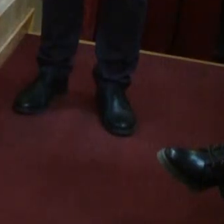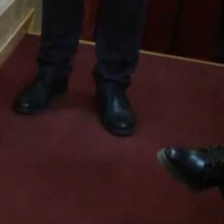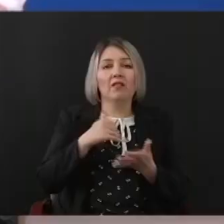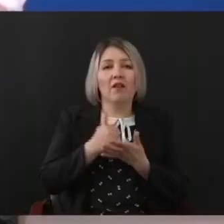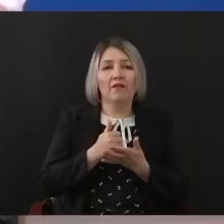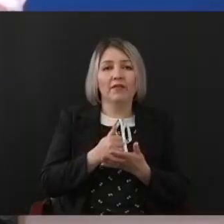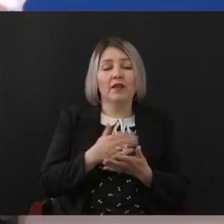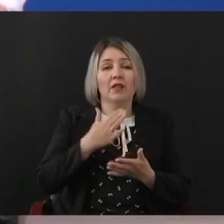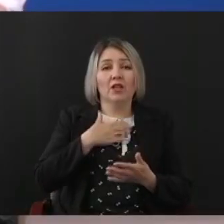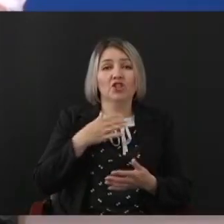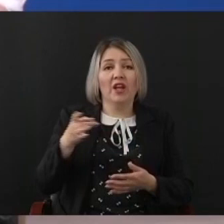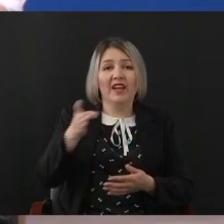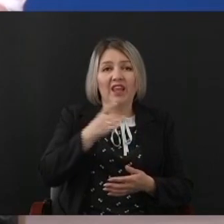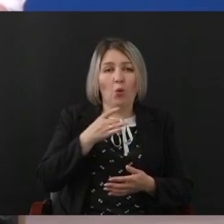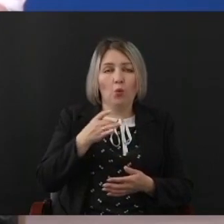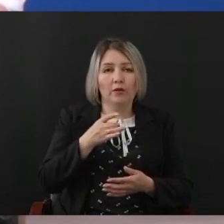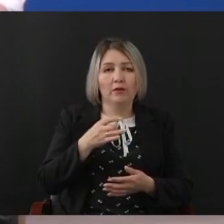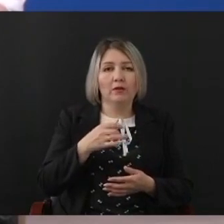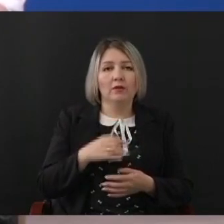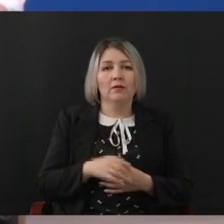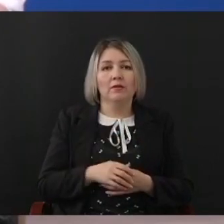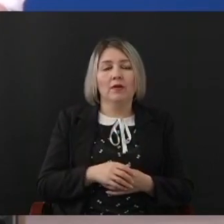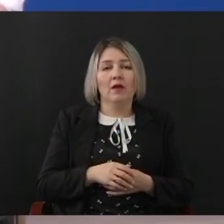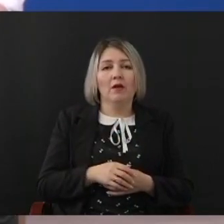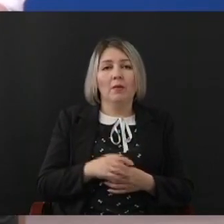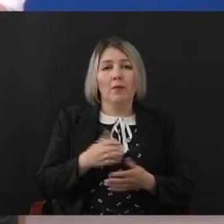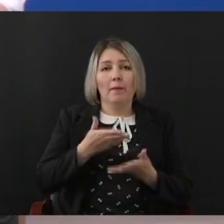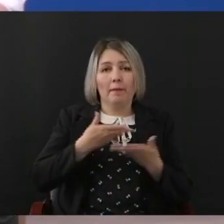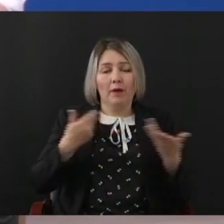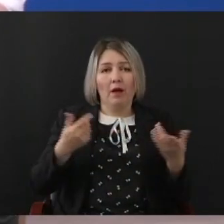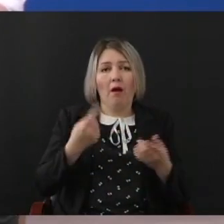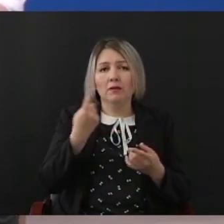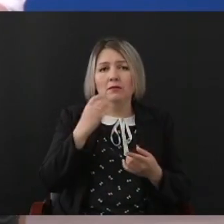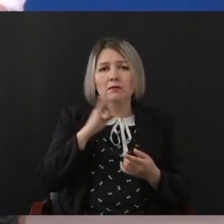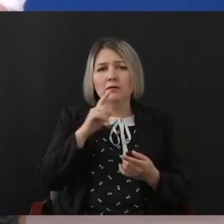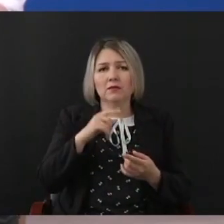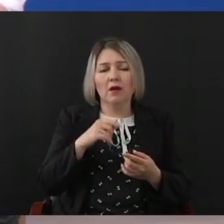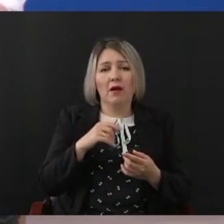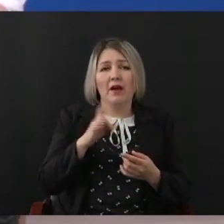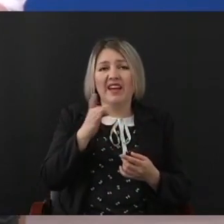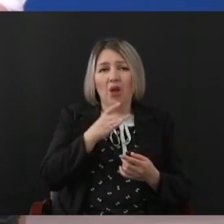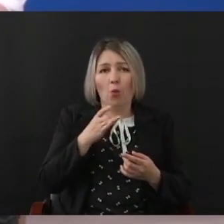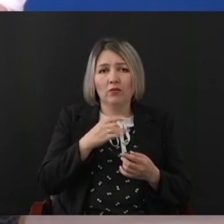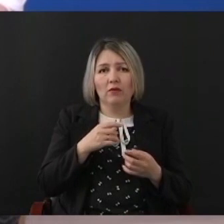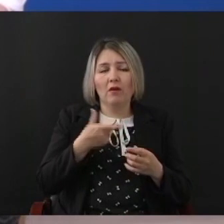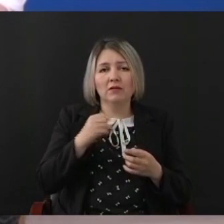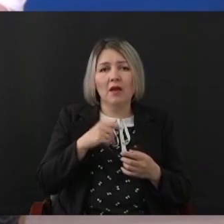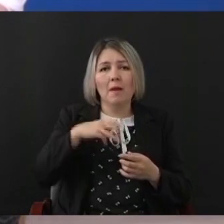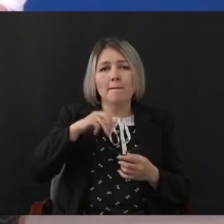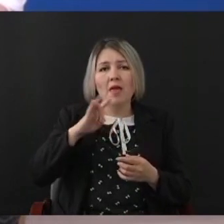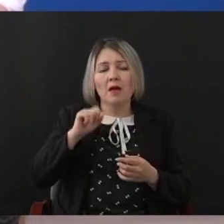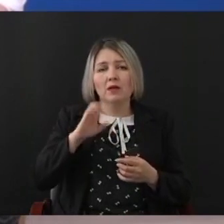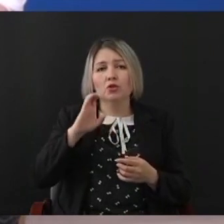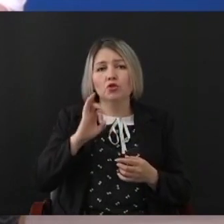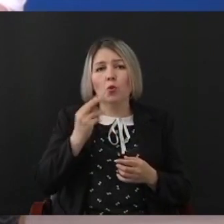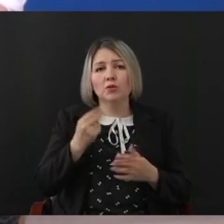помощи. Мы один из тех регионов Российской Федерации, где меры социальной поддержки, социального сопровождения, в том